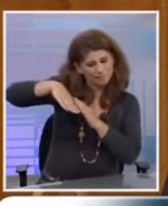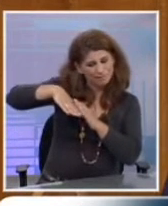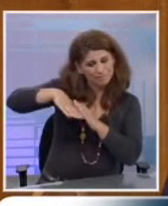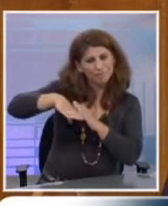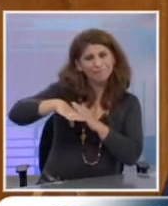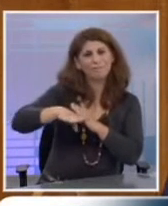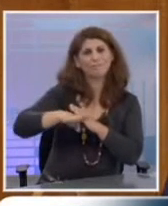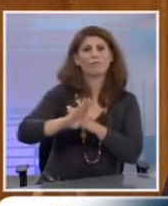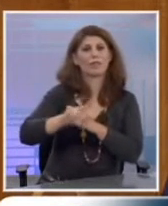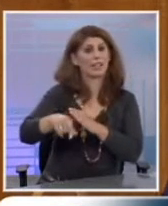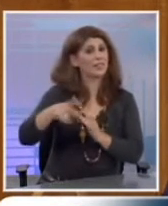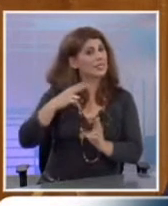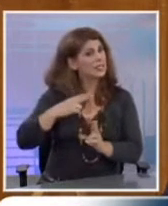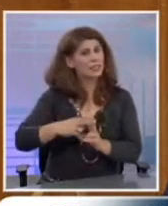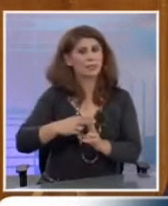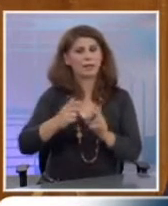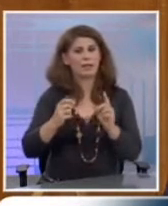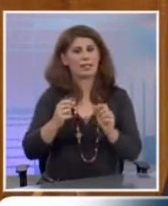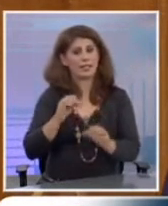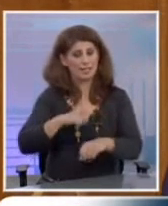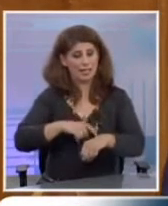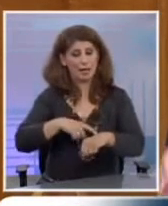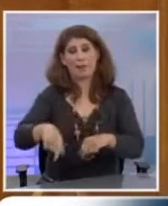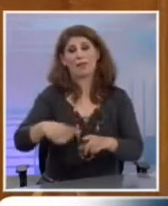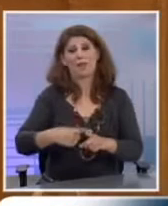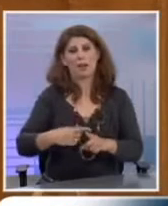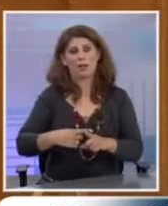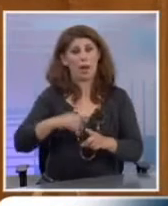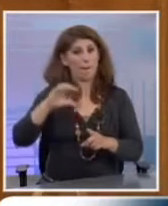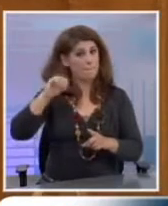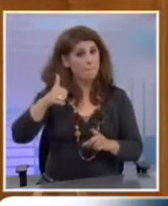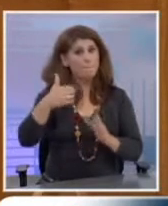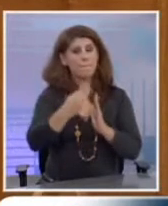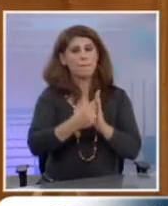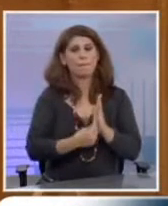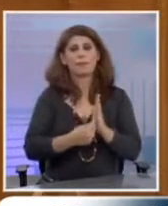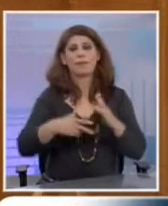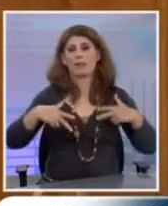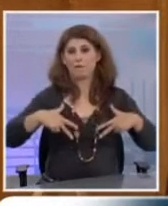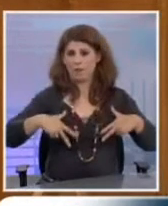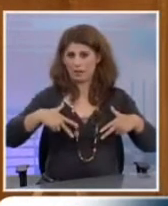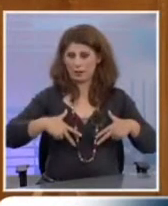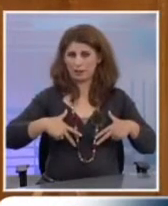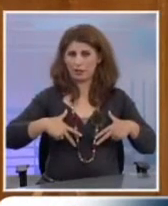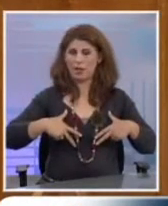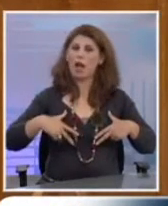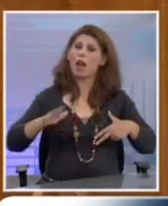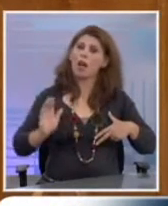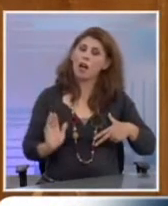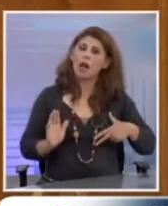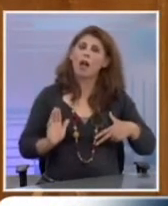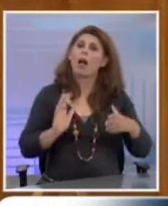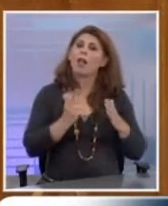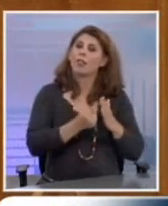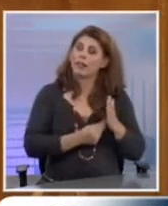στιγμή κομβική, όπου θα κριθεί πρώτα απ' όλα βεβαιότατα η κυβέρνηση, αλλά θα